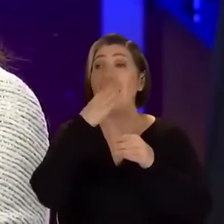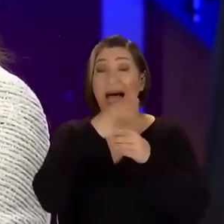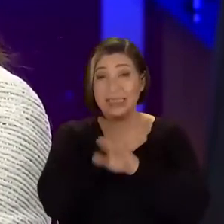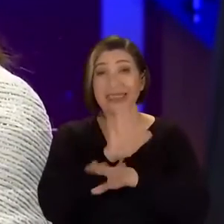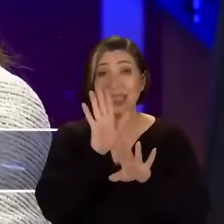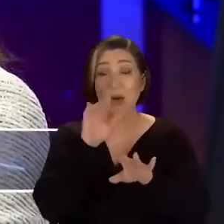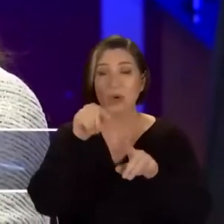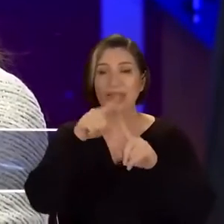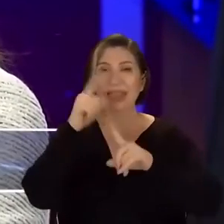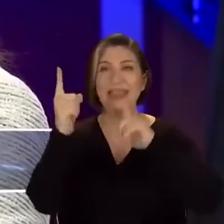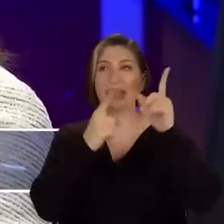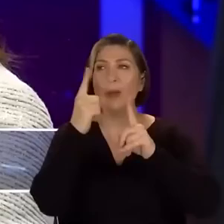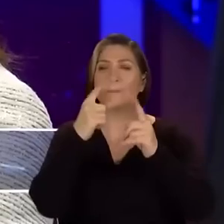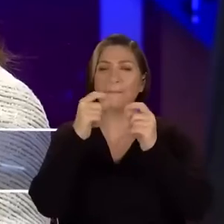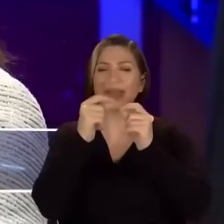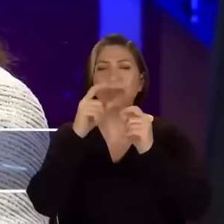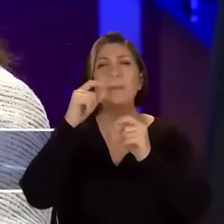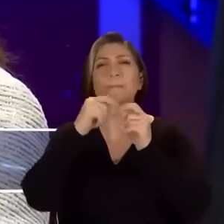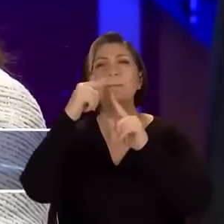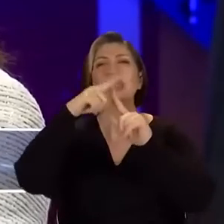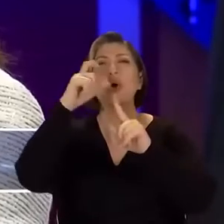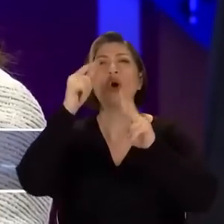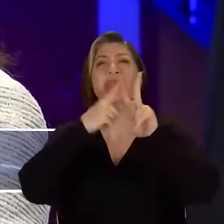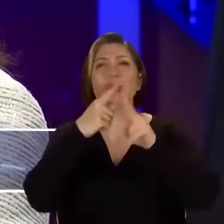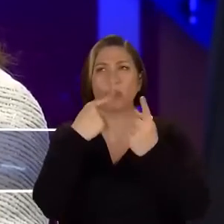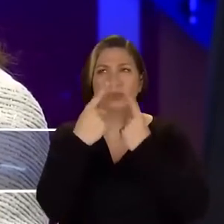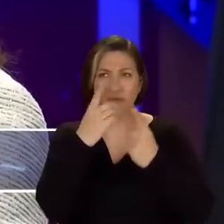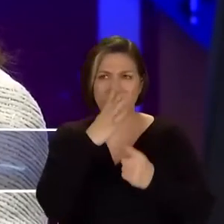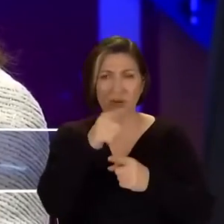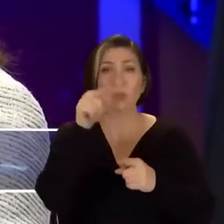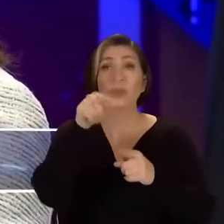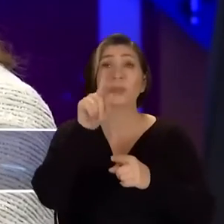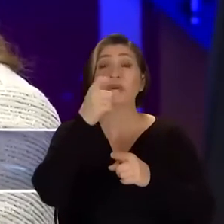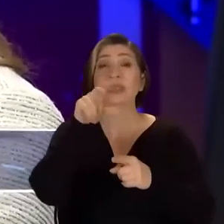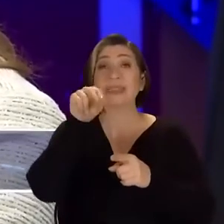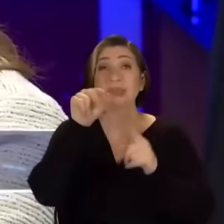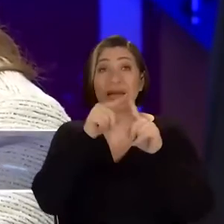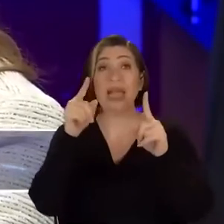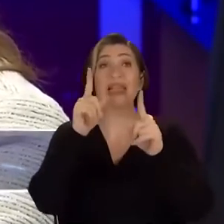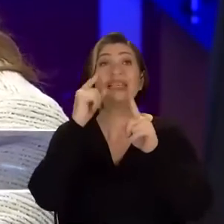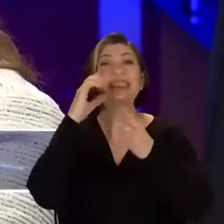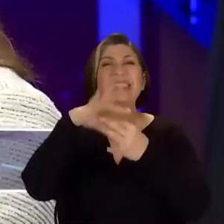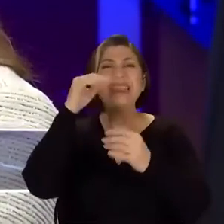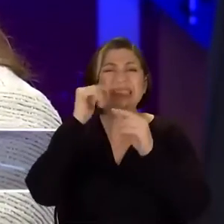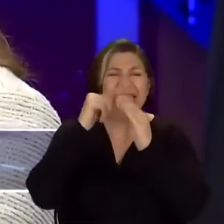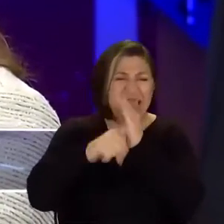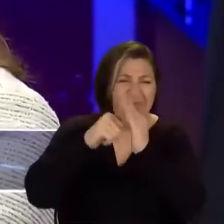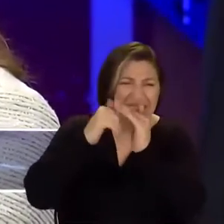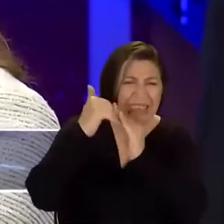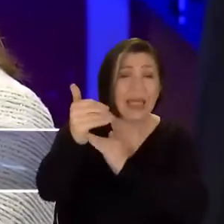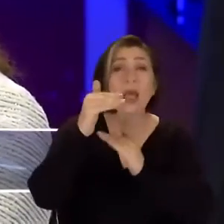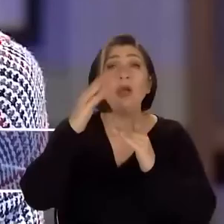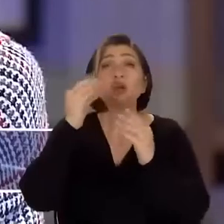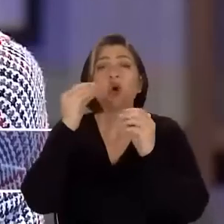bugün teknoloji Bitcoin konuşuyoruz ya. 70'ler insanlık tarihinde teknolojinin böyle çok etkin olduğu